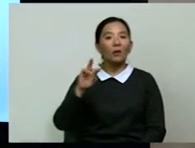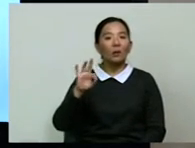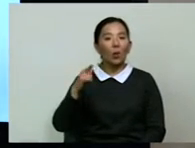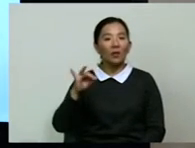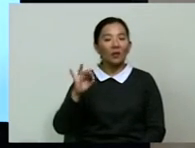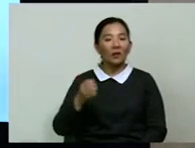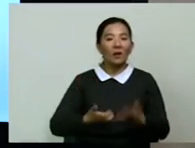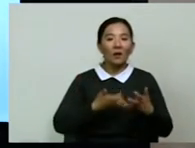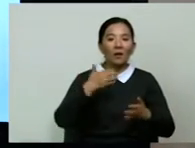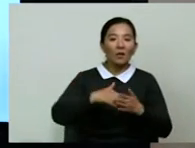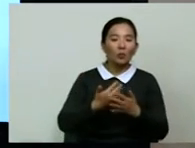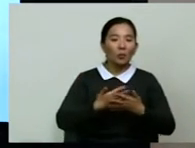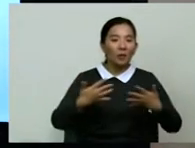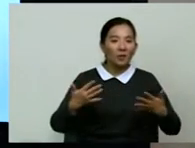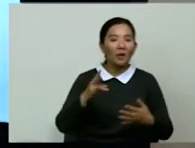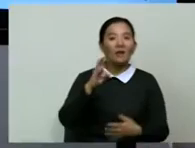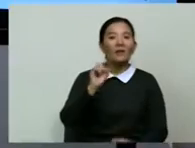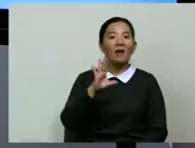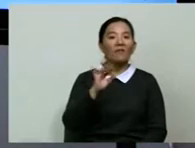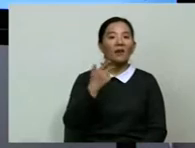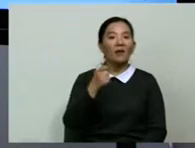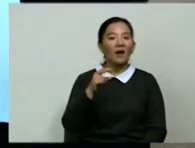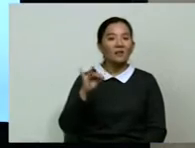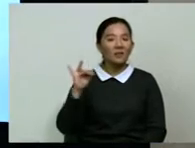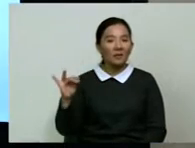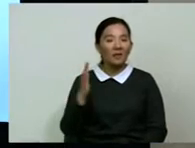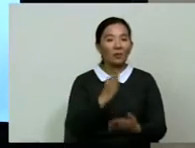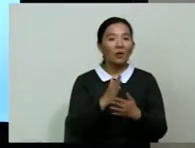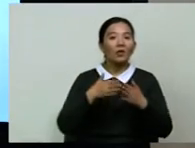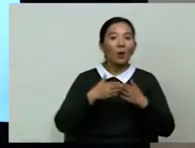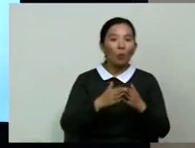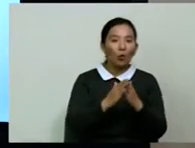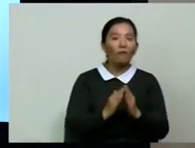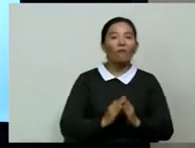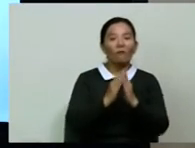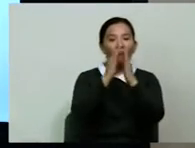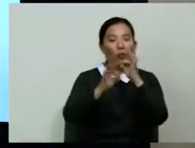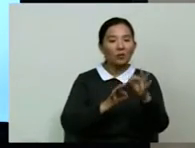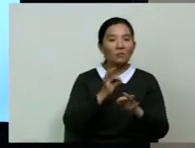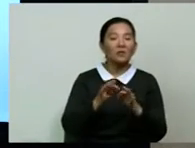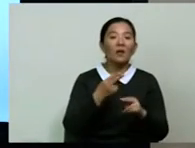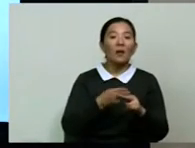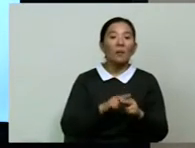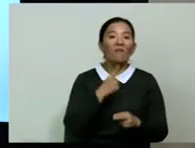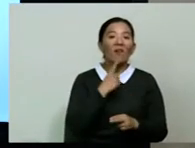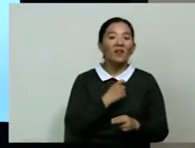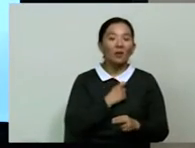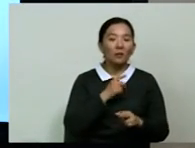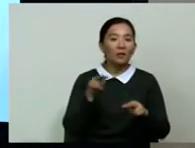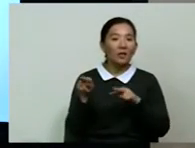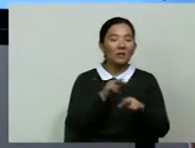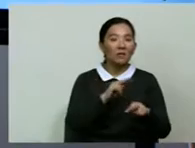археологических раскопках, также в навигации, на море, в космосе и авиации. В военной разведке